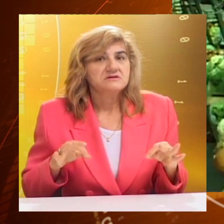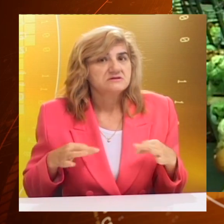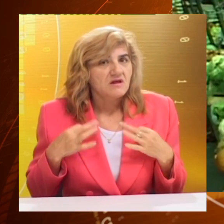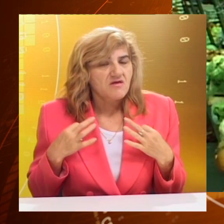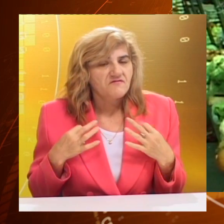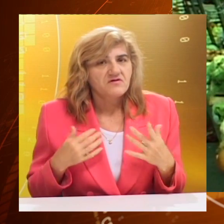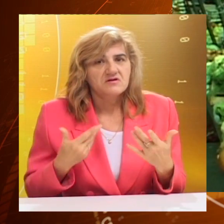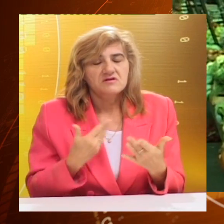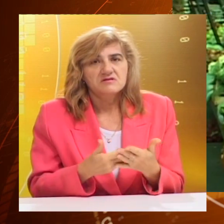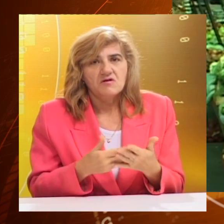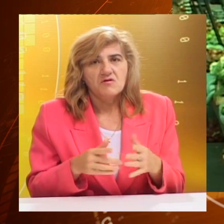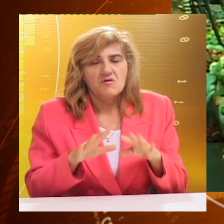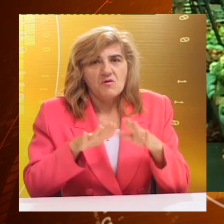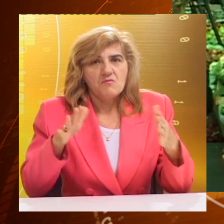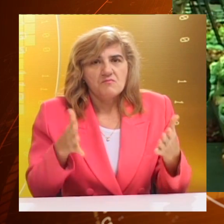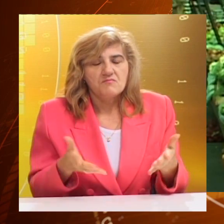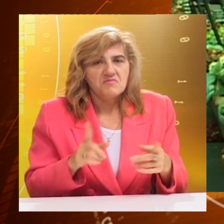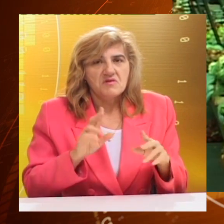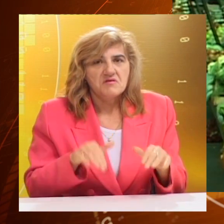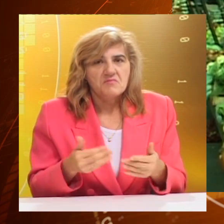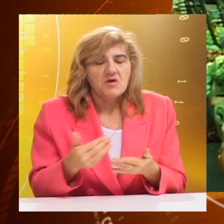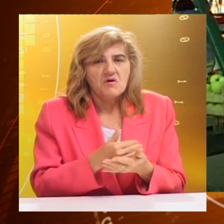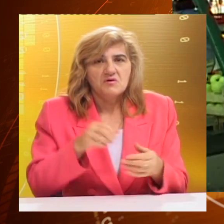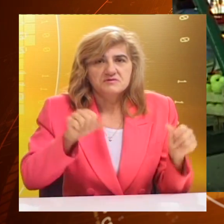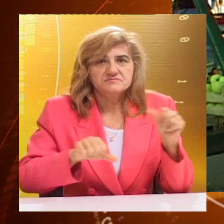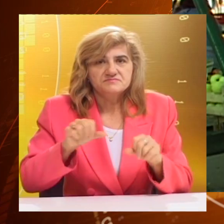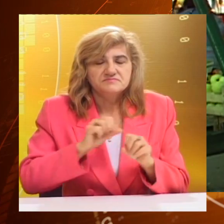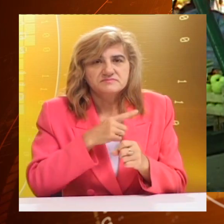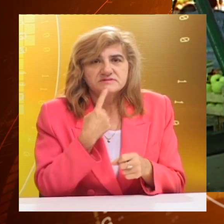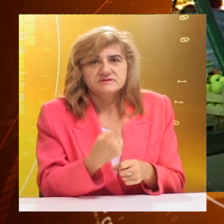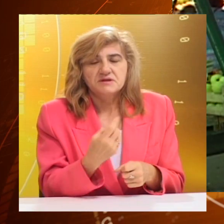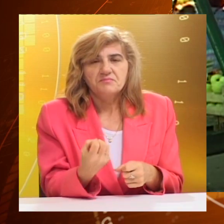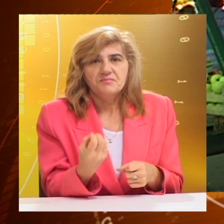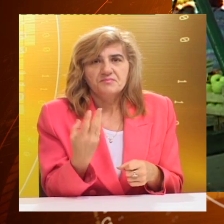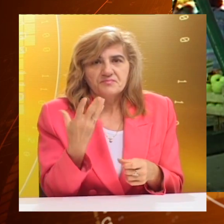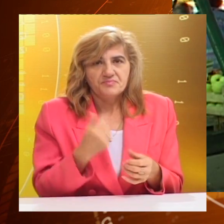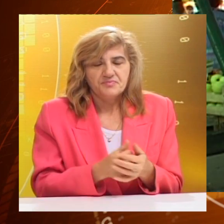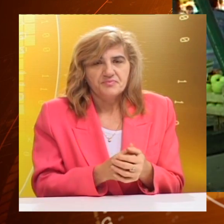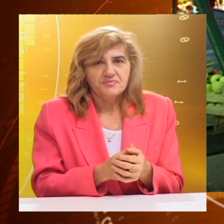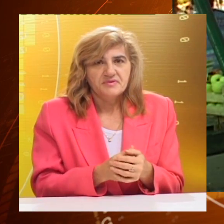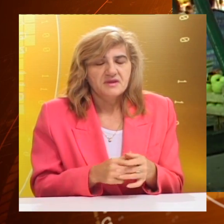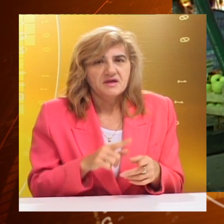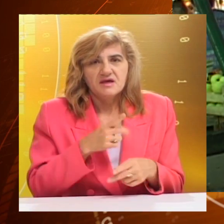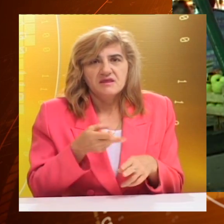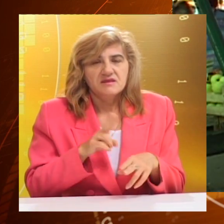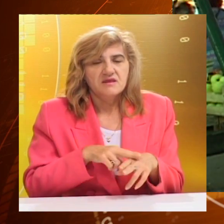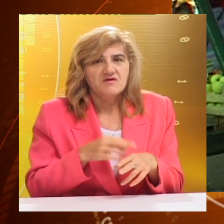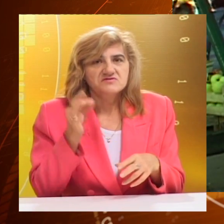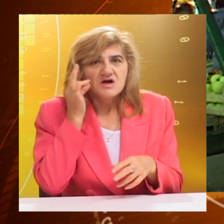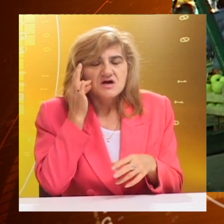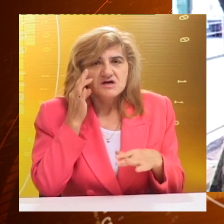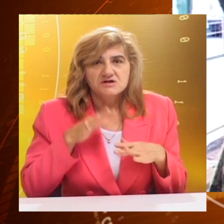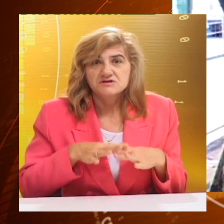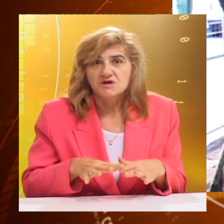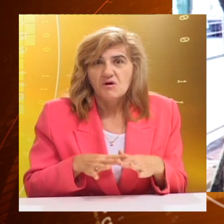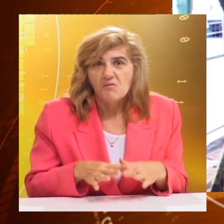i činjenicu da je on zdrav, te da u procesu ostavljanja kiselog kupusa nije potrebno koristiti konzervans. Napominje da njegovi ukućani od cele zimnice